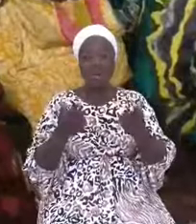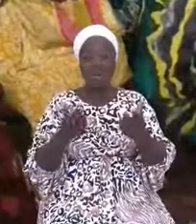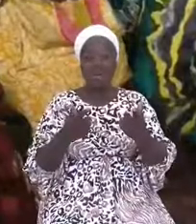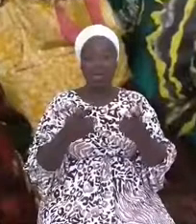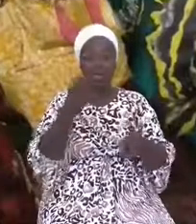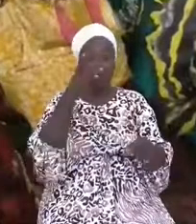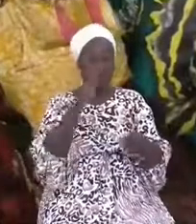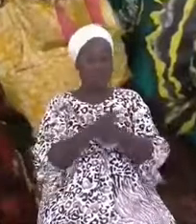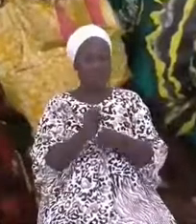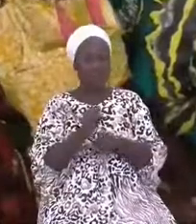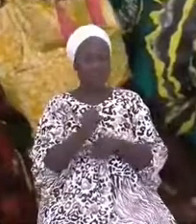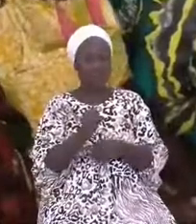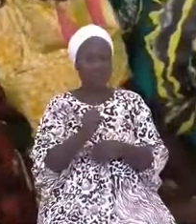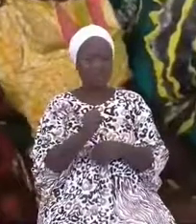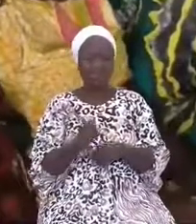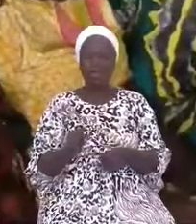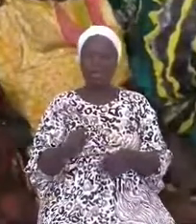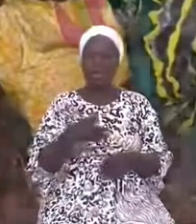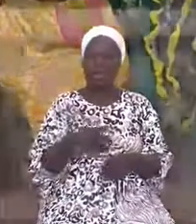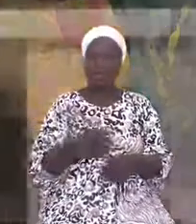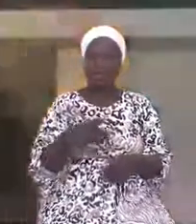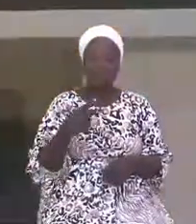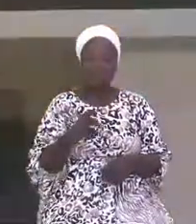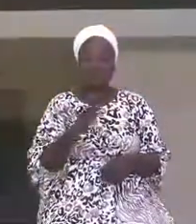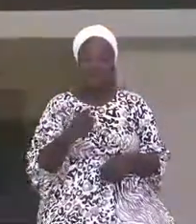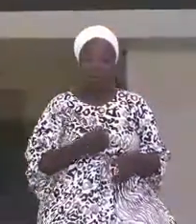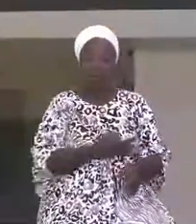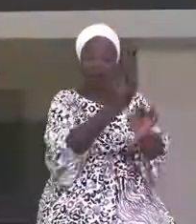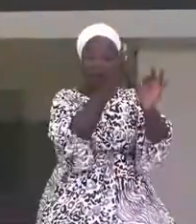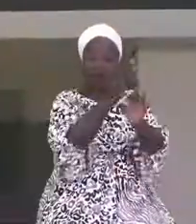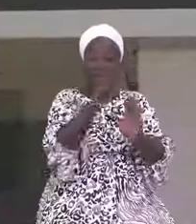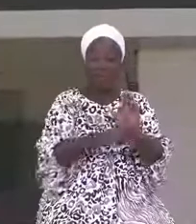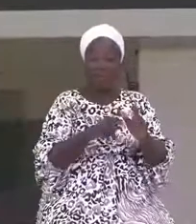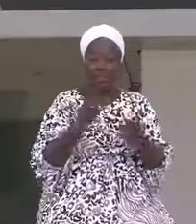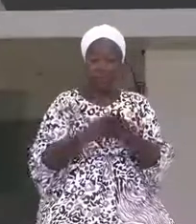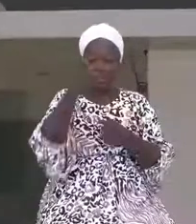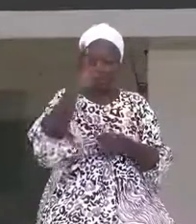Les promesses immuables. Je veux que tu regardes en toi,